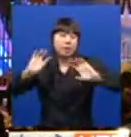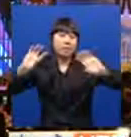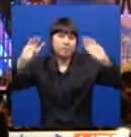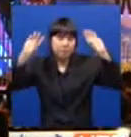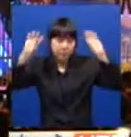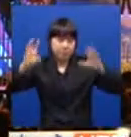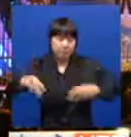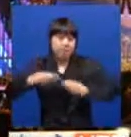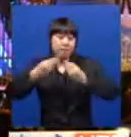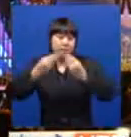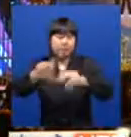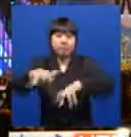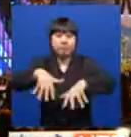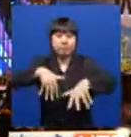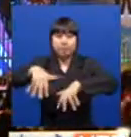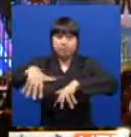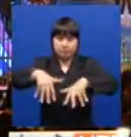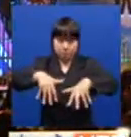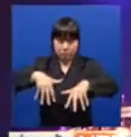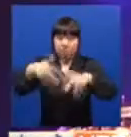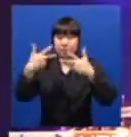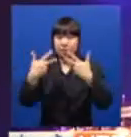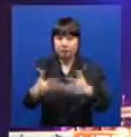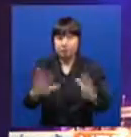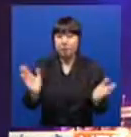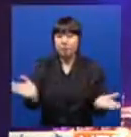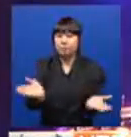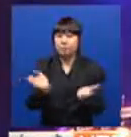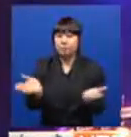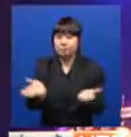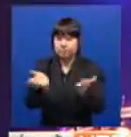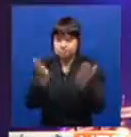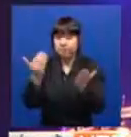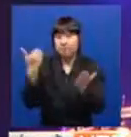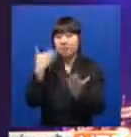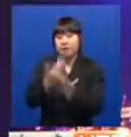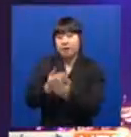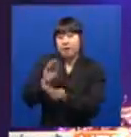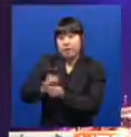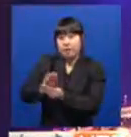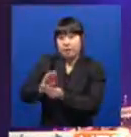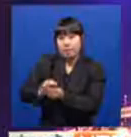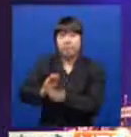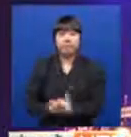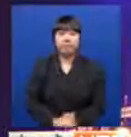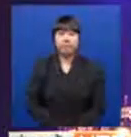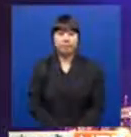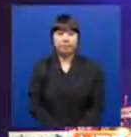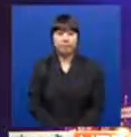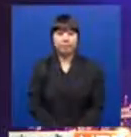ที่มอบให้กับประชาชนรมทั้งเป็การสนบสนุนให้มีการออมมากขึ้นด้วยค่ะ